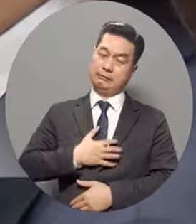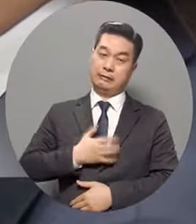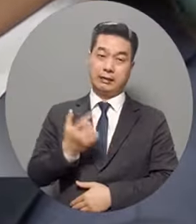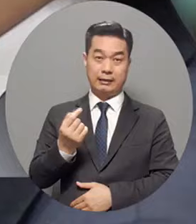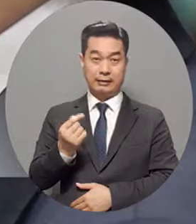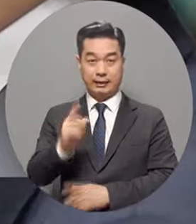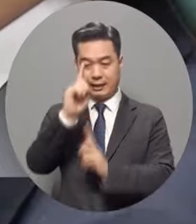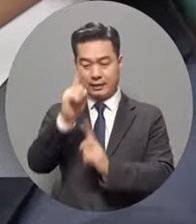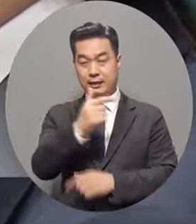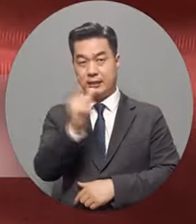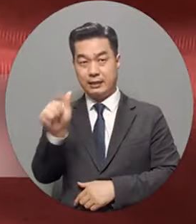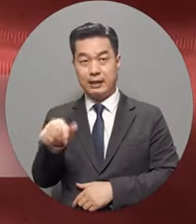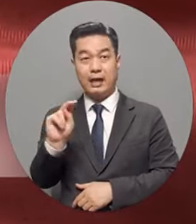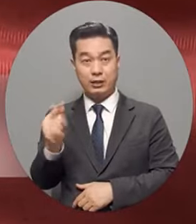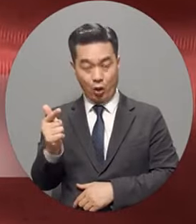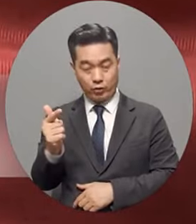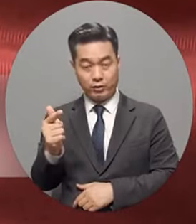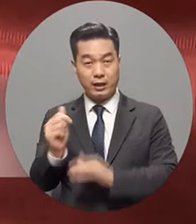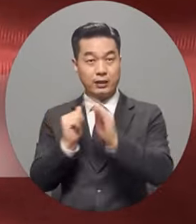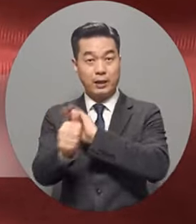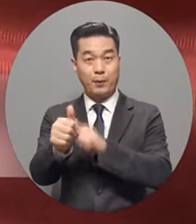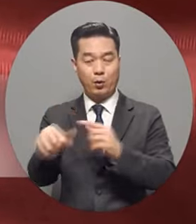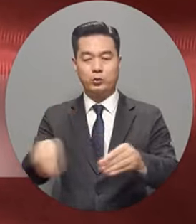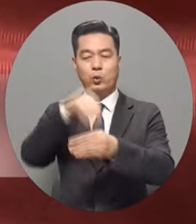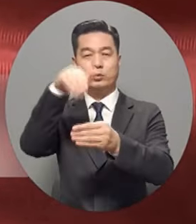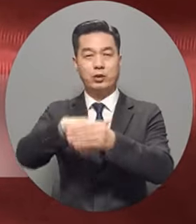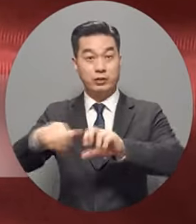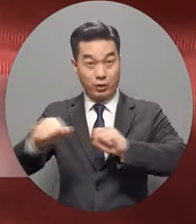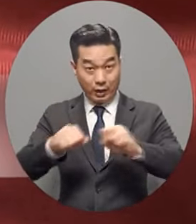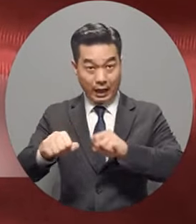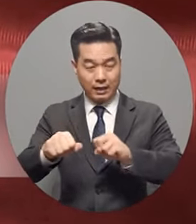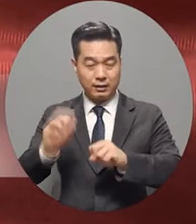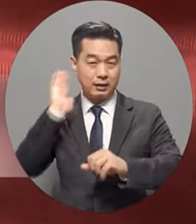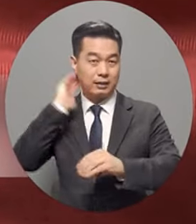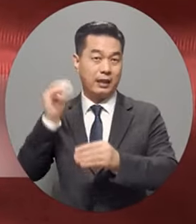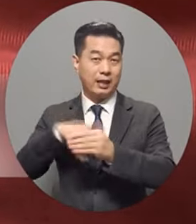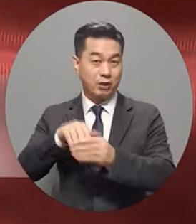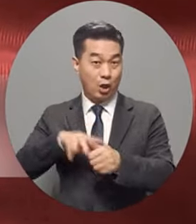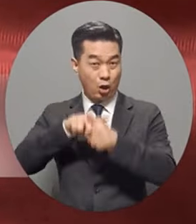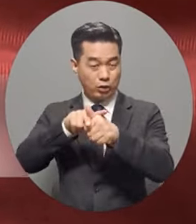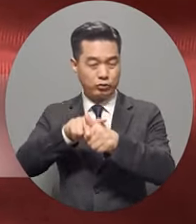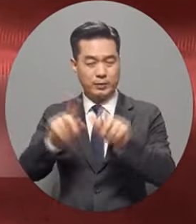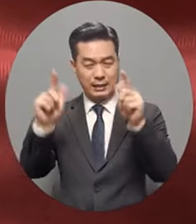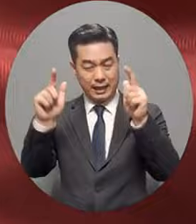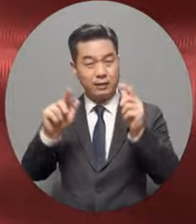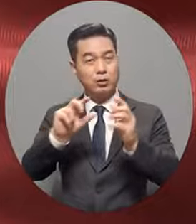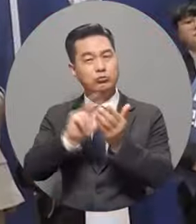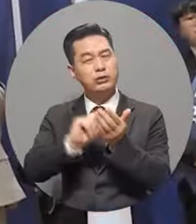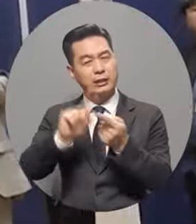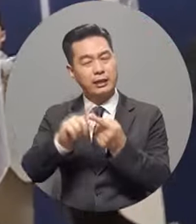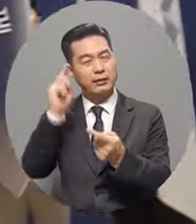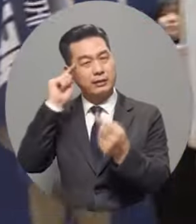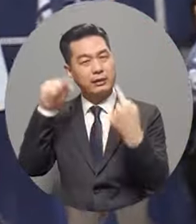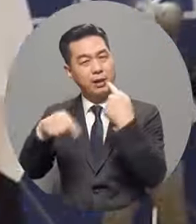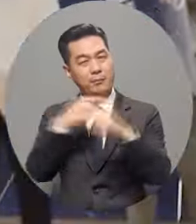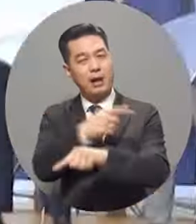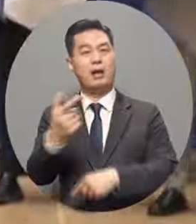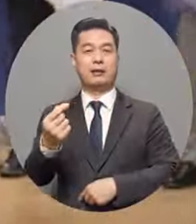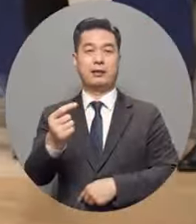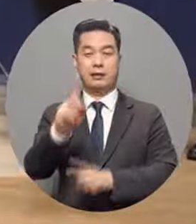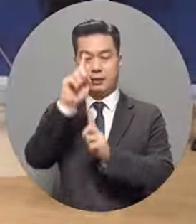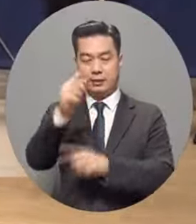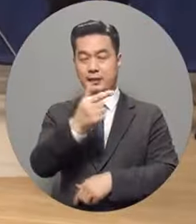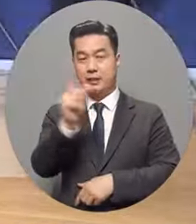이낙연 대표의 총선 역할과 대선 불출마를 놓고도 의견이 엇갈렸던 것으로 전해졌습니다. 이낙연